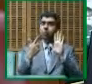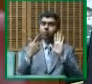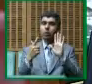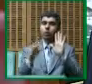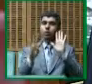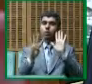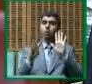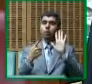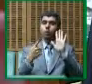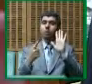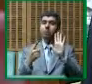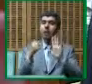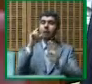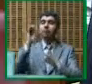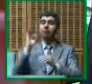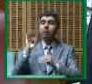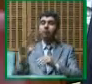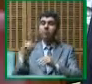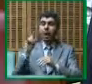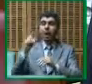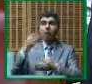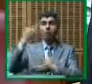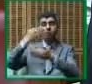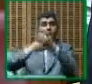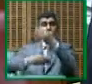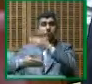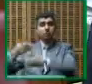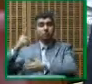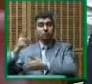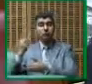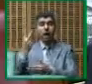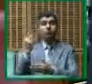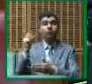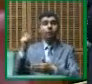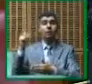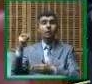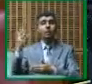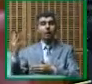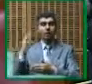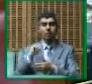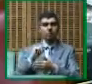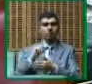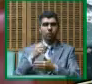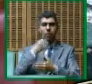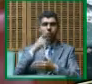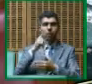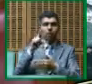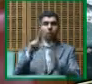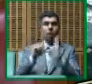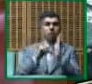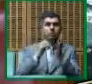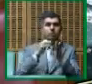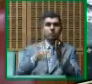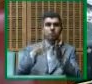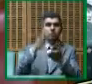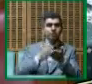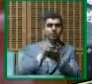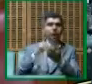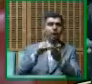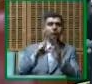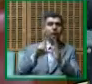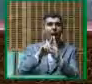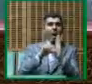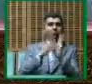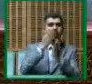79% من مجموع الواردات و73% من مجموع الصادرات خلال سنة 2013، إلا أن الحصة